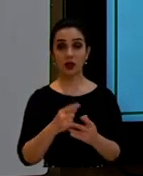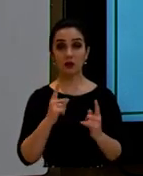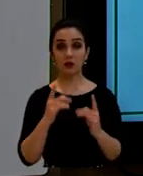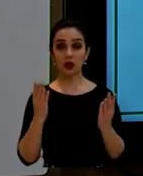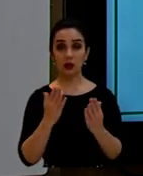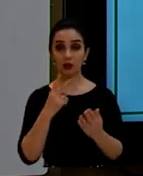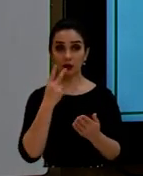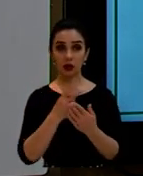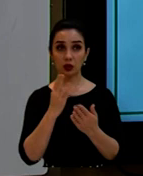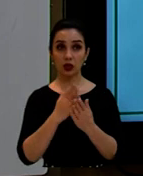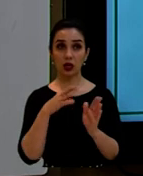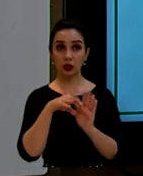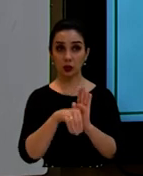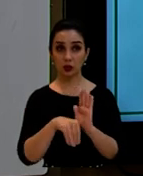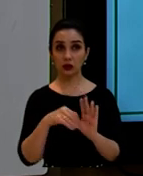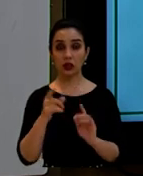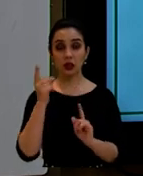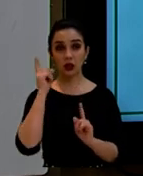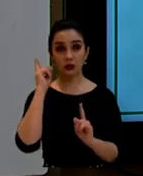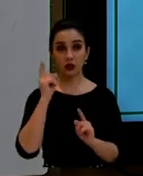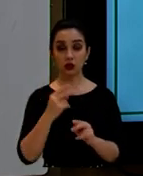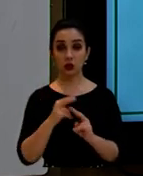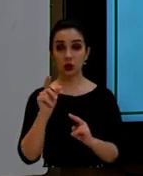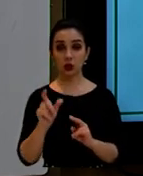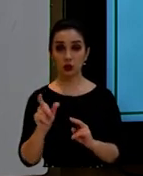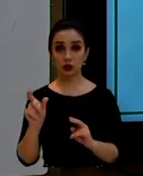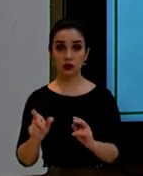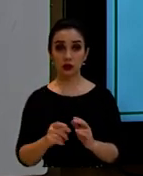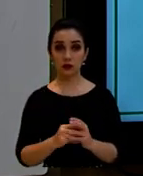К какому виду относятся древнейшие люди?